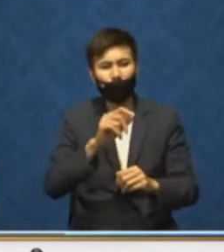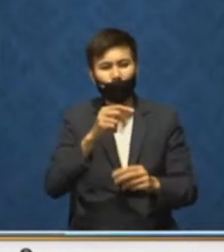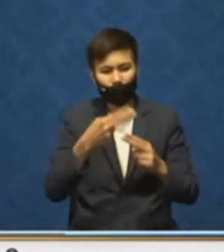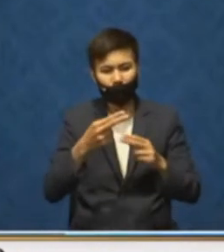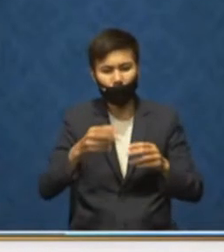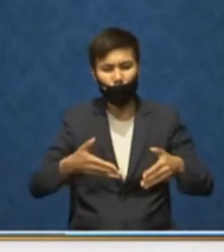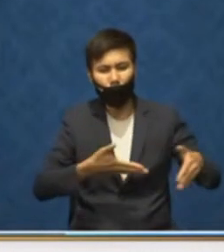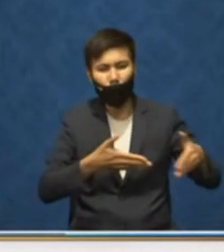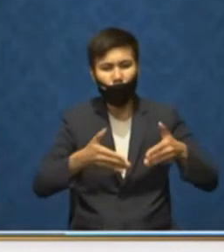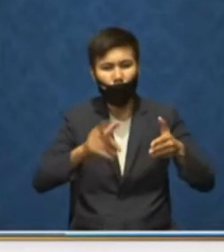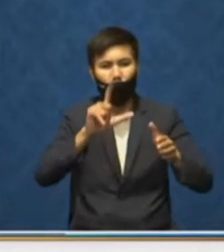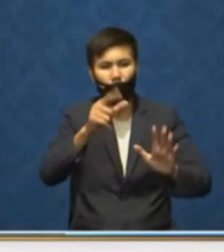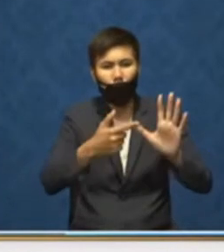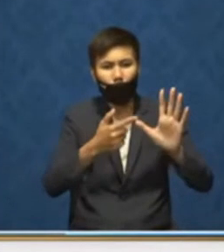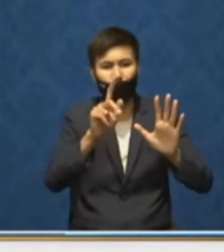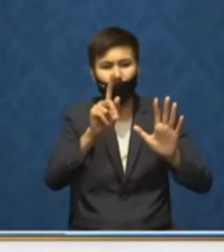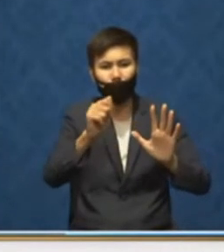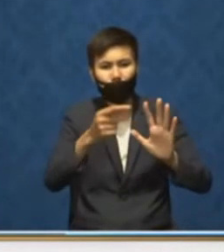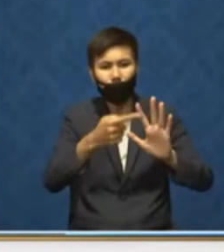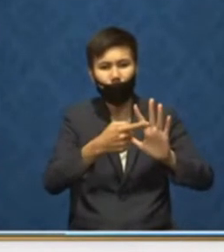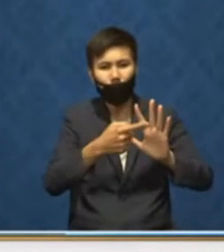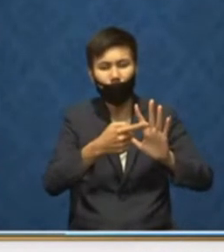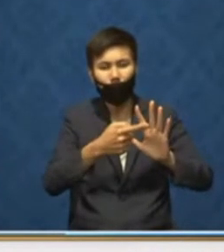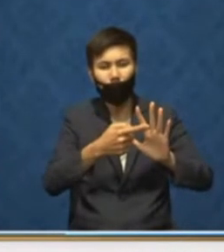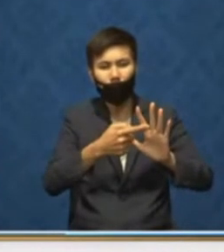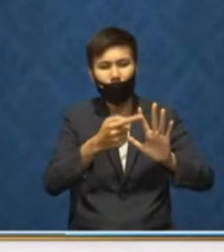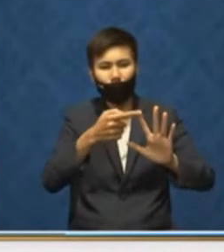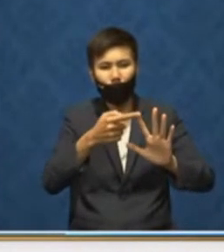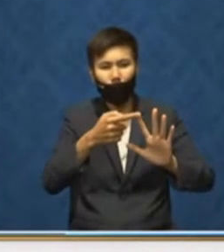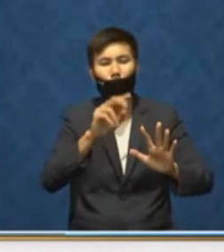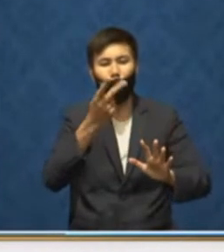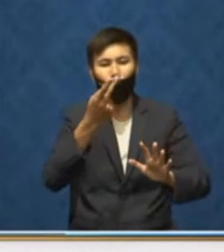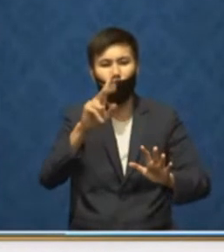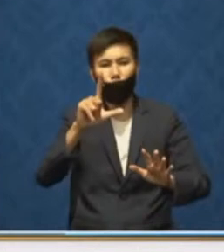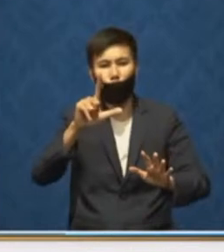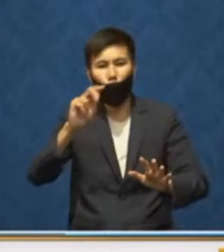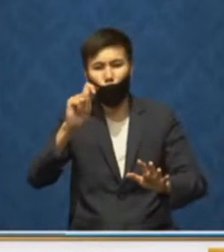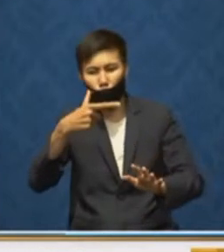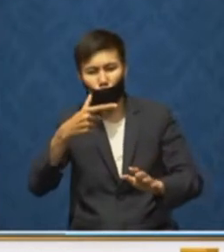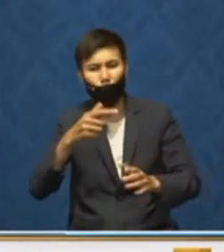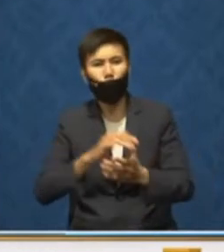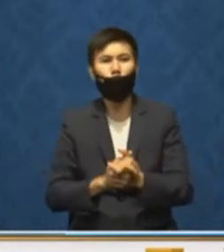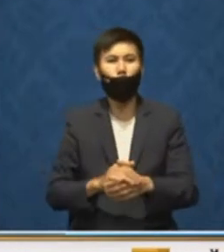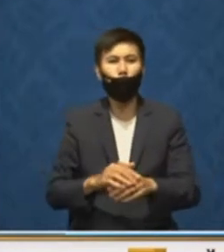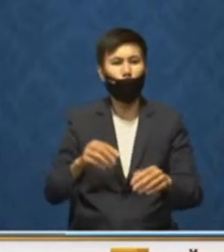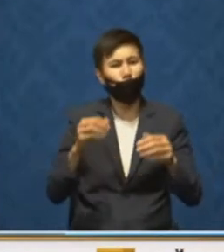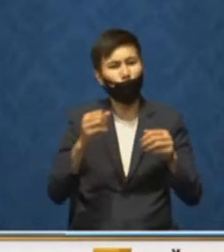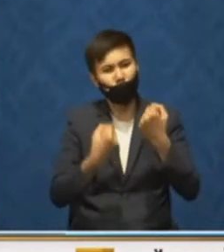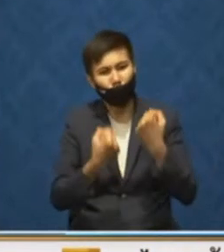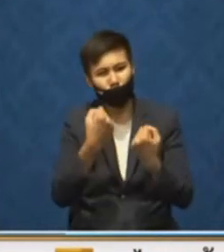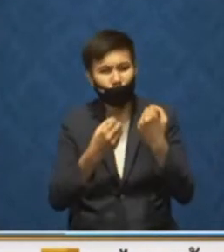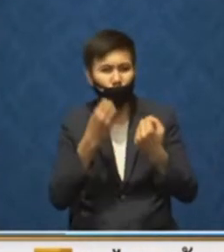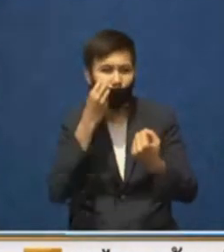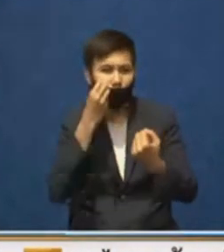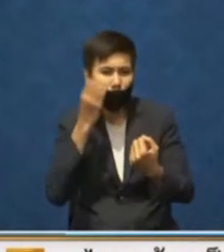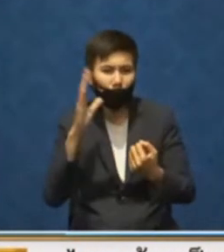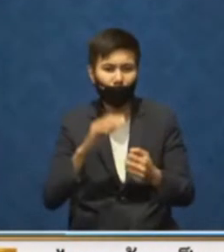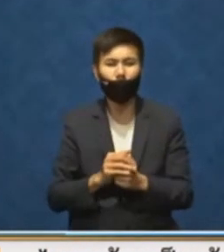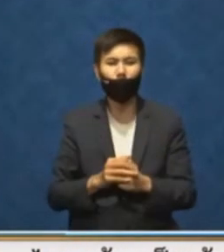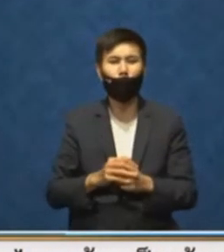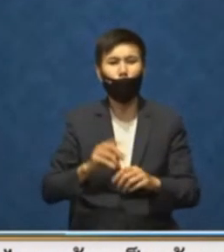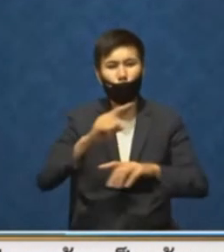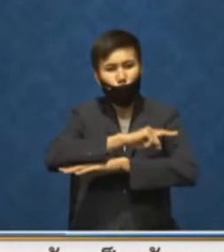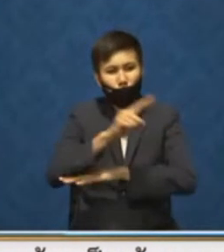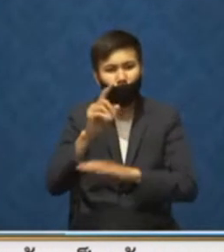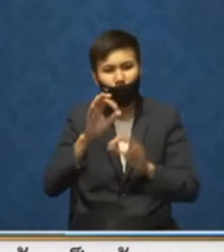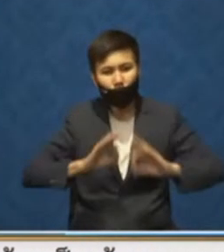แต่เป็นสระบุรีเลยนะเนี่ยนะข้ามคืนค่ามันก็ไม่รู้นะครับรับสมัครงานเขียนอะไรเวลากลับบ้านเทศกาลต่างๆเพราะ